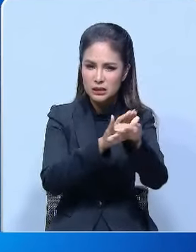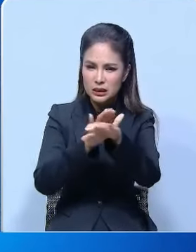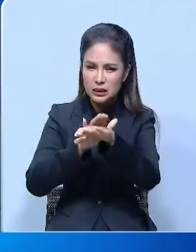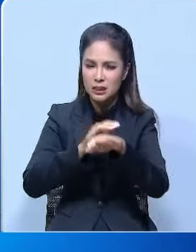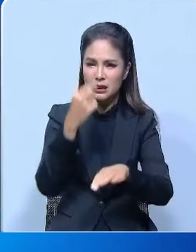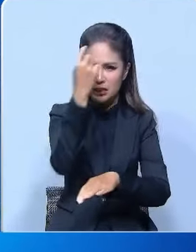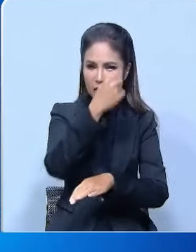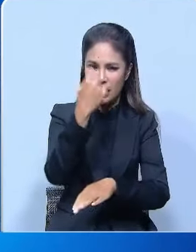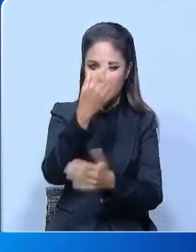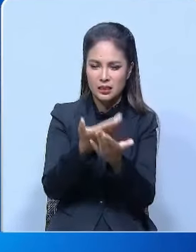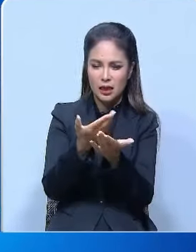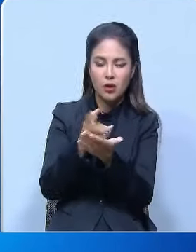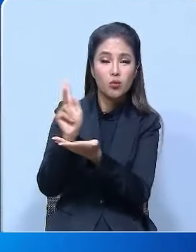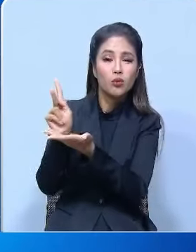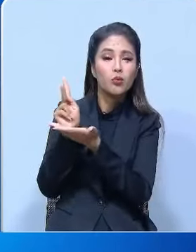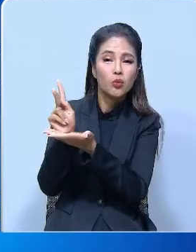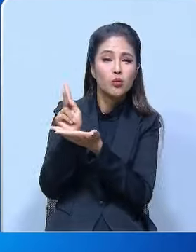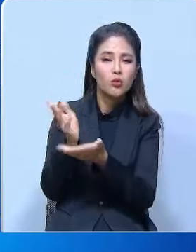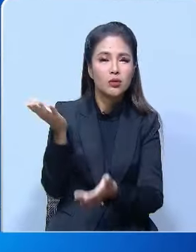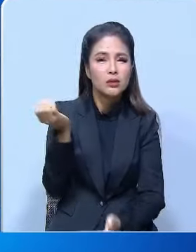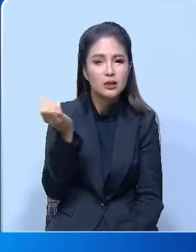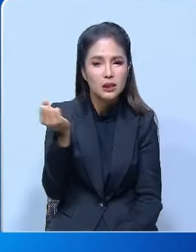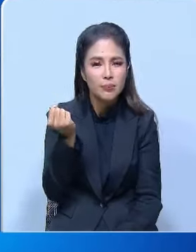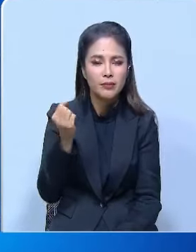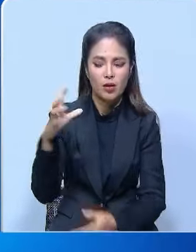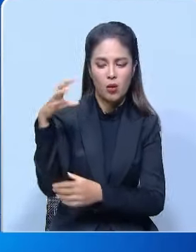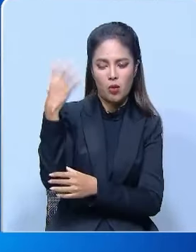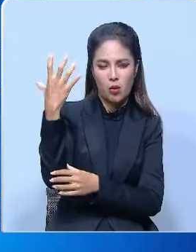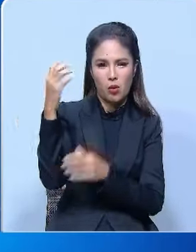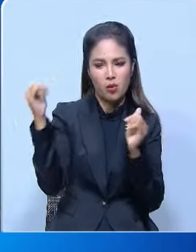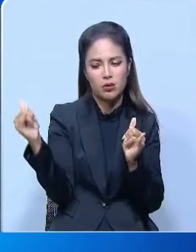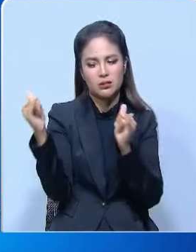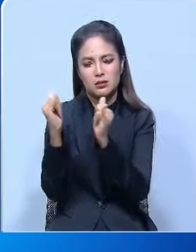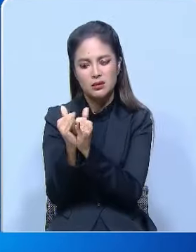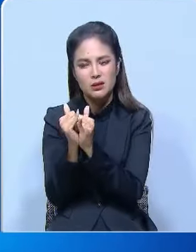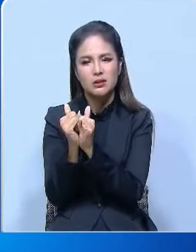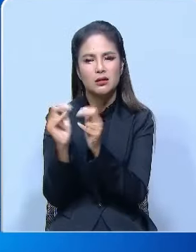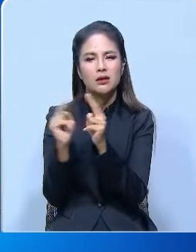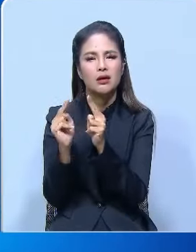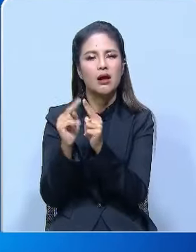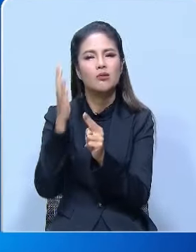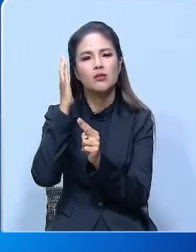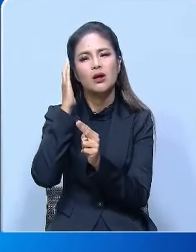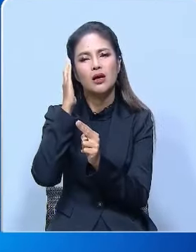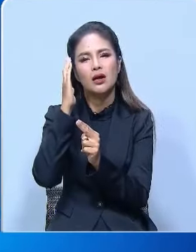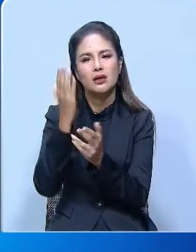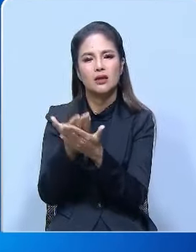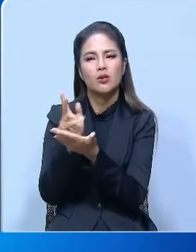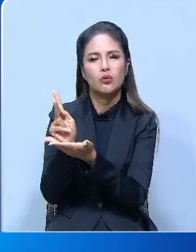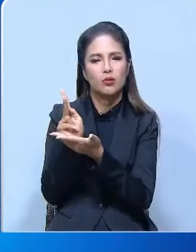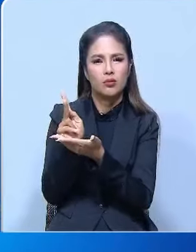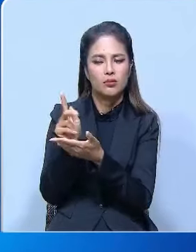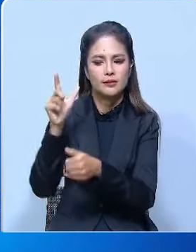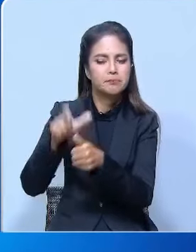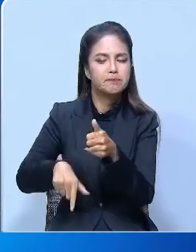มองหามองหาเงินกู้นอกระบบหลังจากเธอเนี่ยถูกหลอกให้ไปร่วมหลับนอนกับผู้ชายคนหนึ่งที่ปล่อยเงินกู้ต้องบอกว่าพฤติการเนี่ย